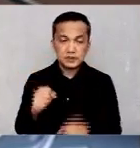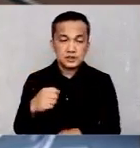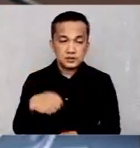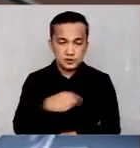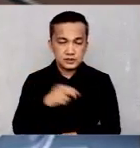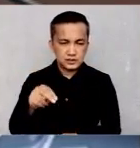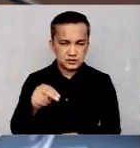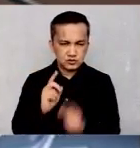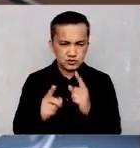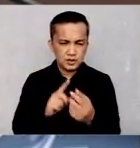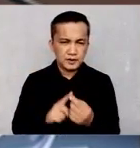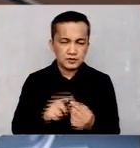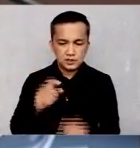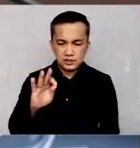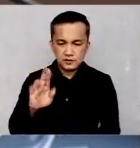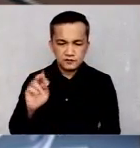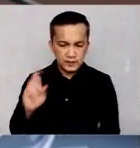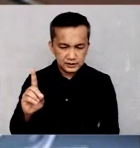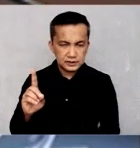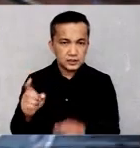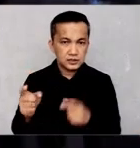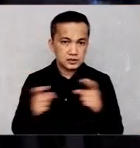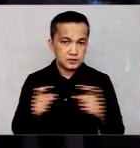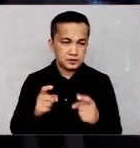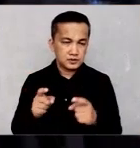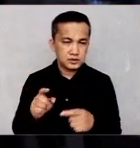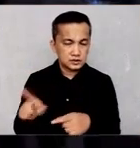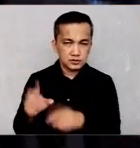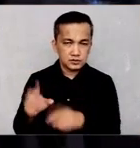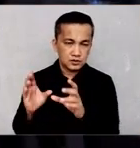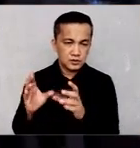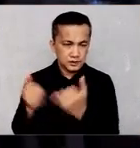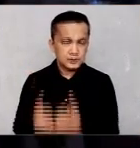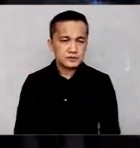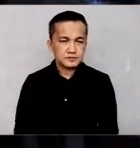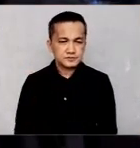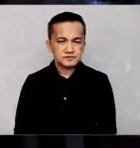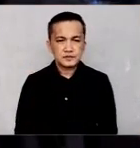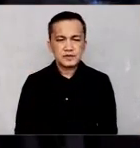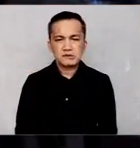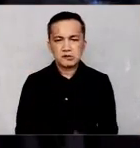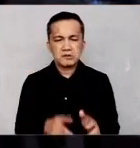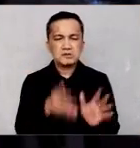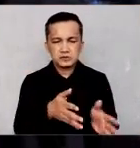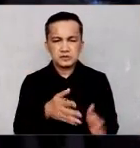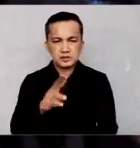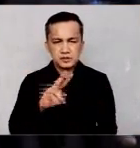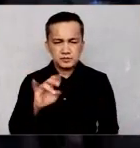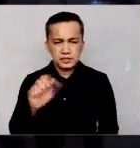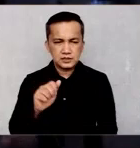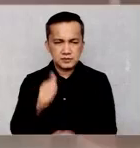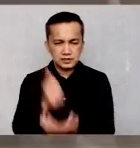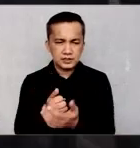about the fund which is being managed by the corporation. Pero tinabla ito ni Villar na may akda ng panukala.